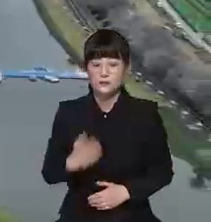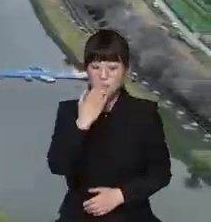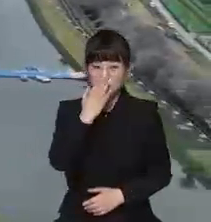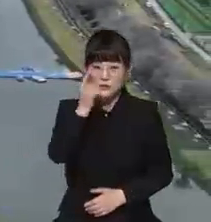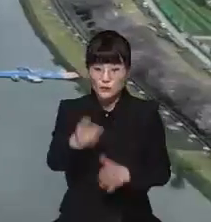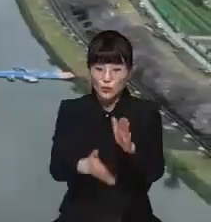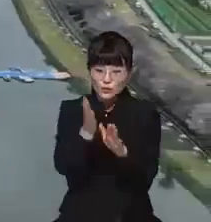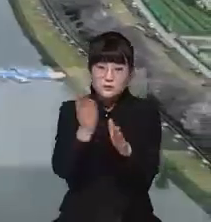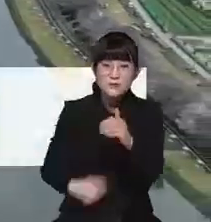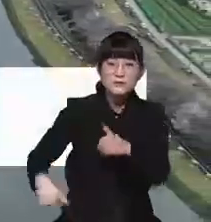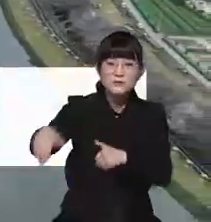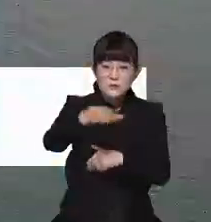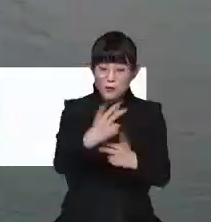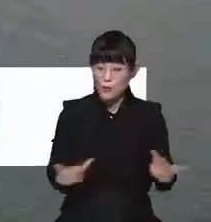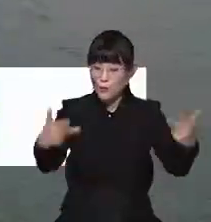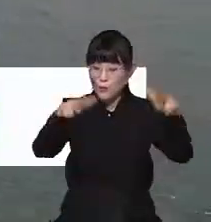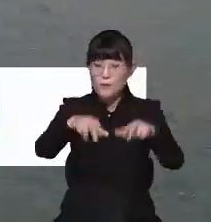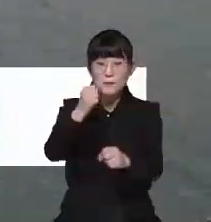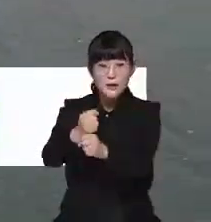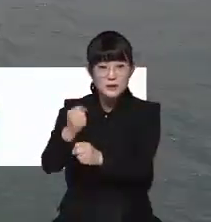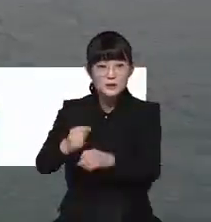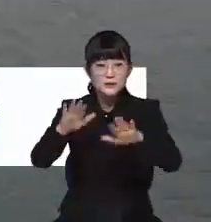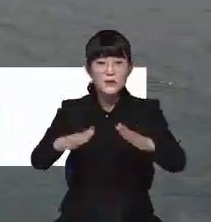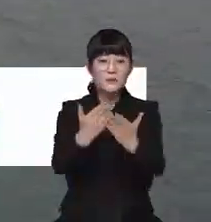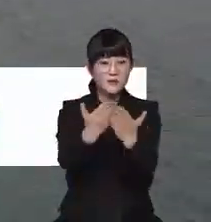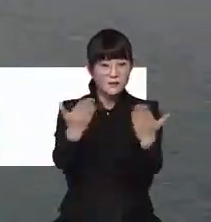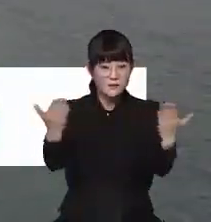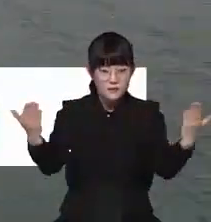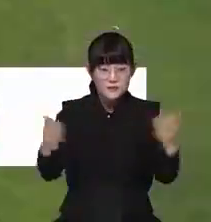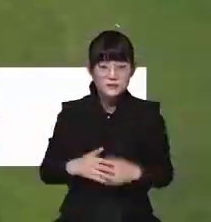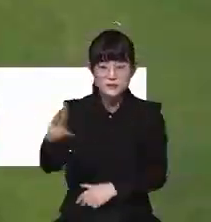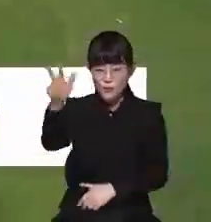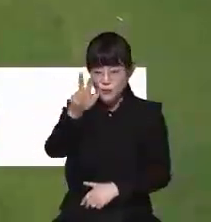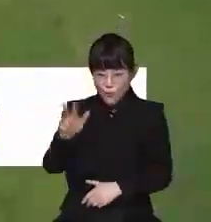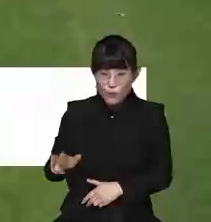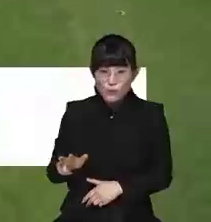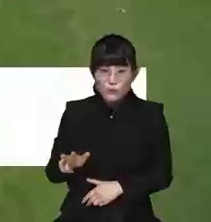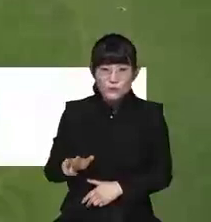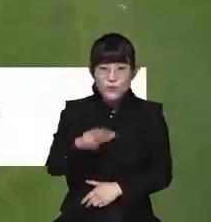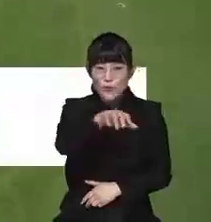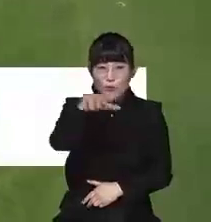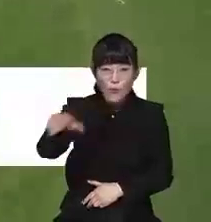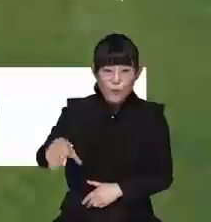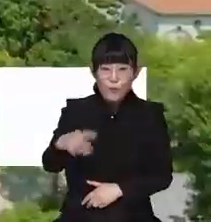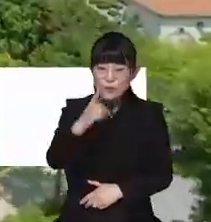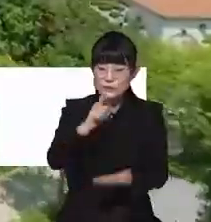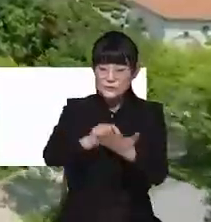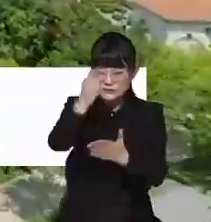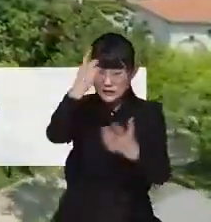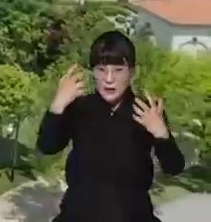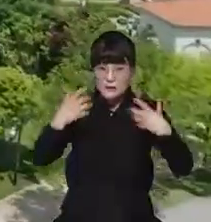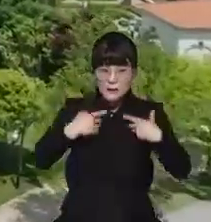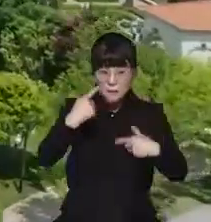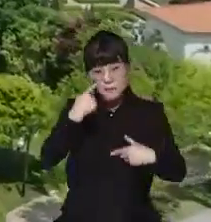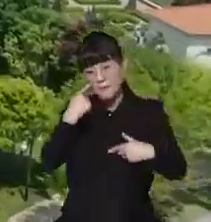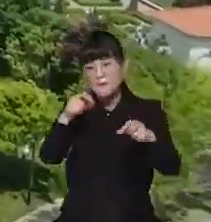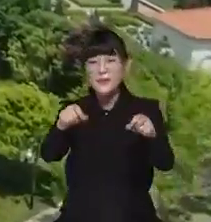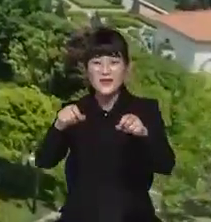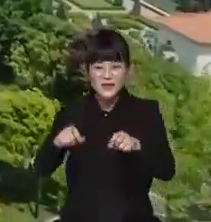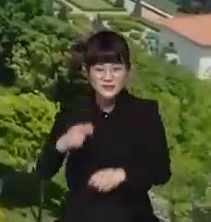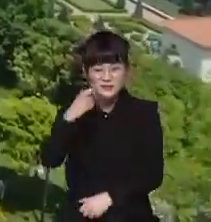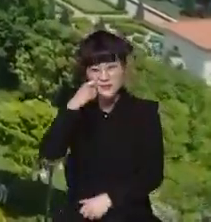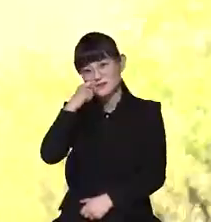순천 도심 전체를 정원으로 만든 이번 박람회는 전국 각 지자체의 벤치마킹 대상으로 떠오르기도